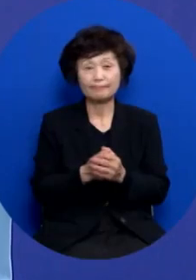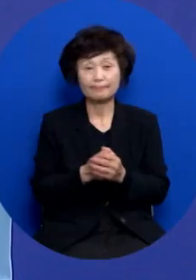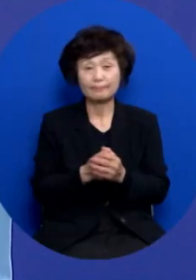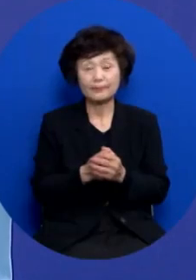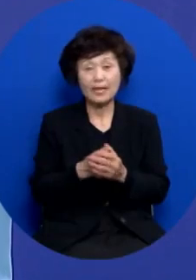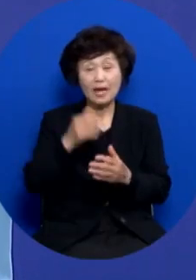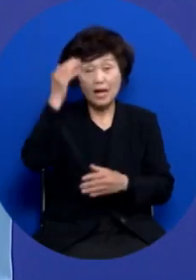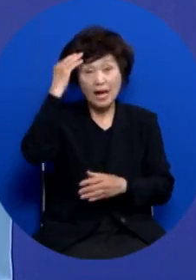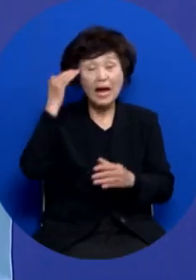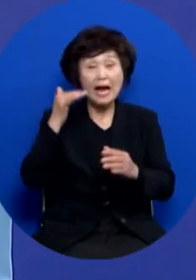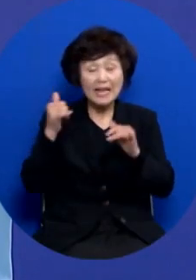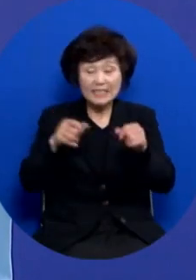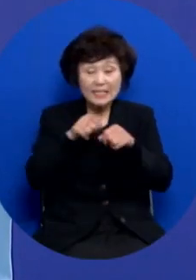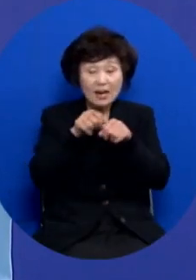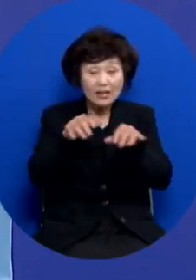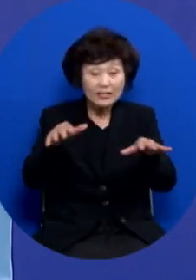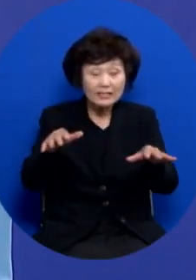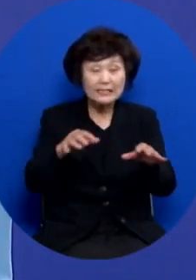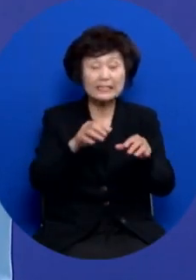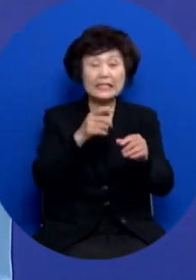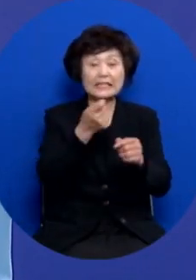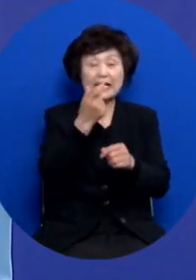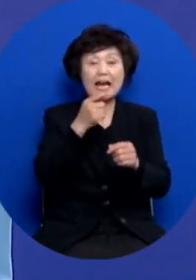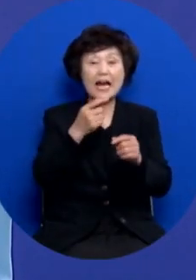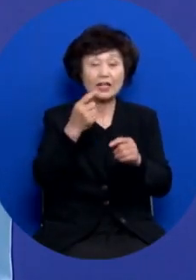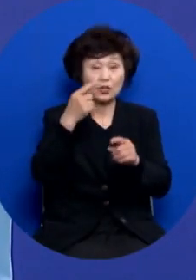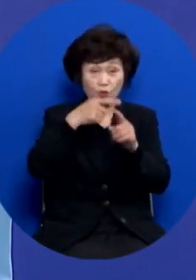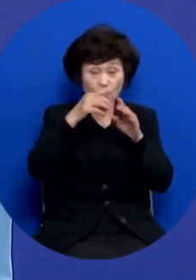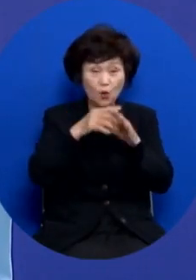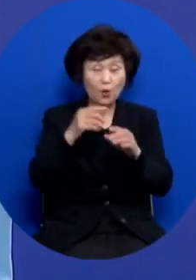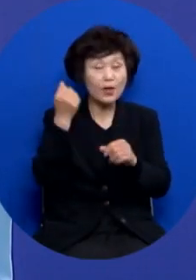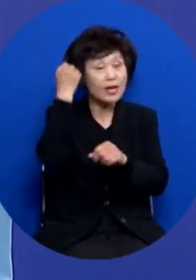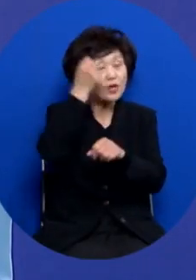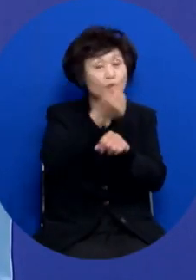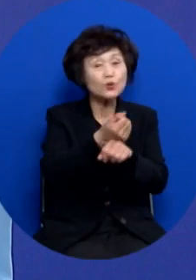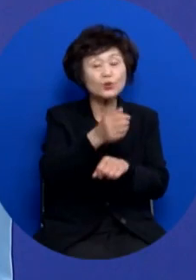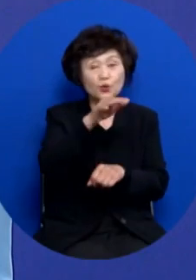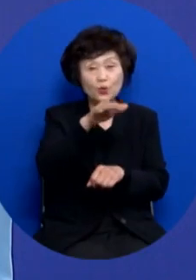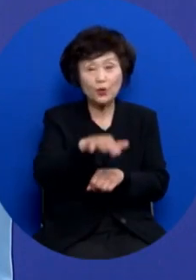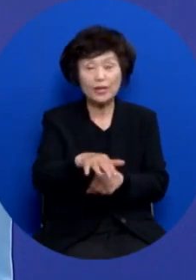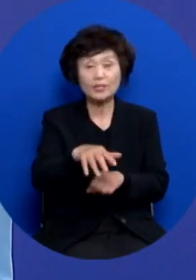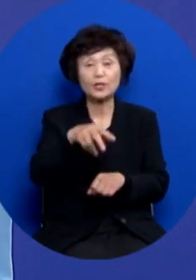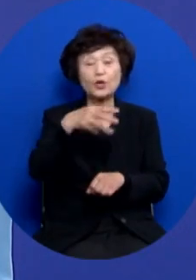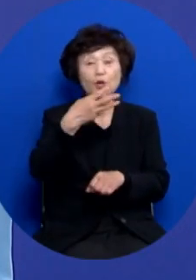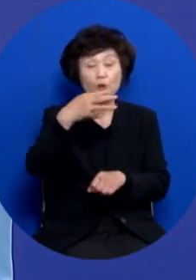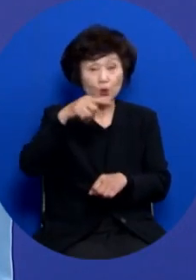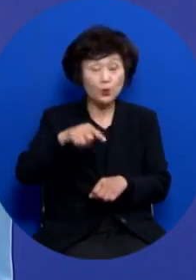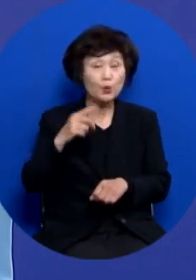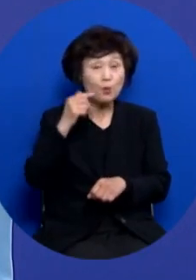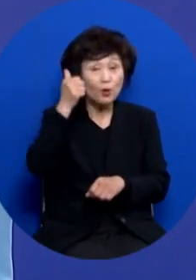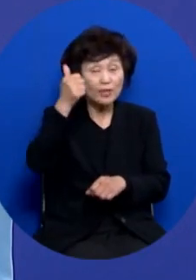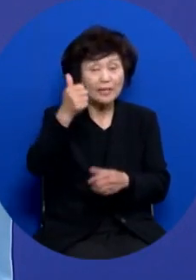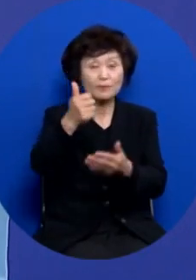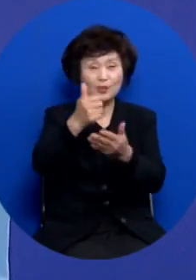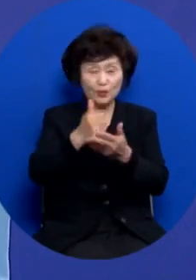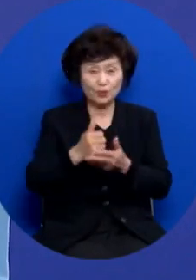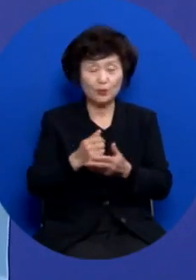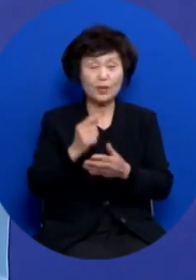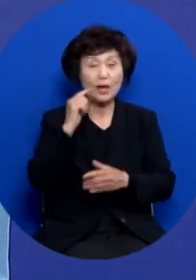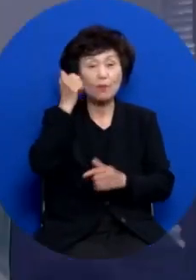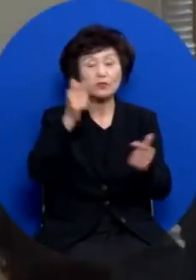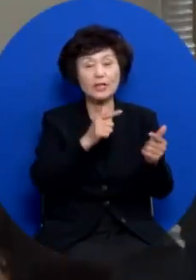한인 디아스포라 작은 교회 연구소가 안산 빛나교회 유재명 목사를 강사로 초청해 목회자 세미나를